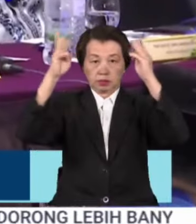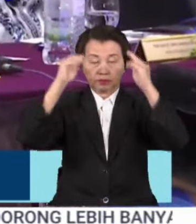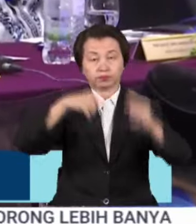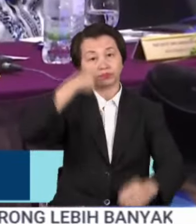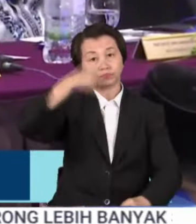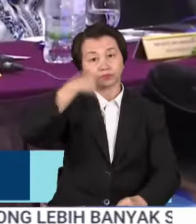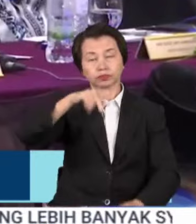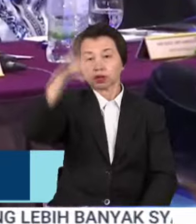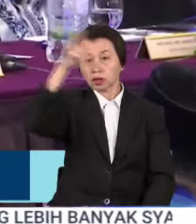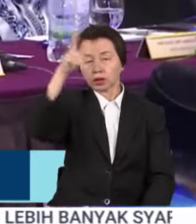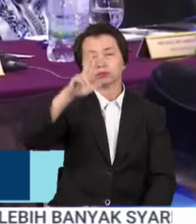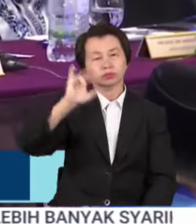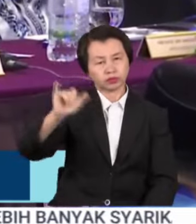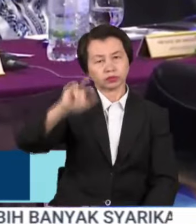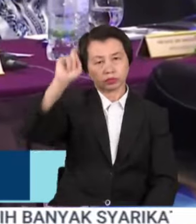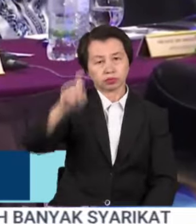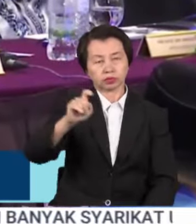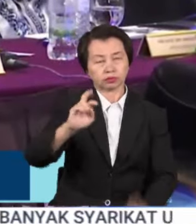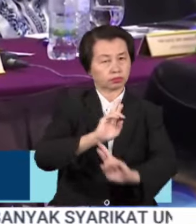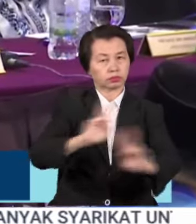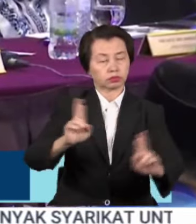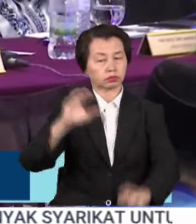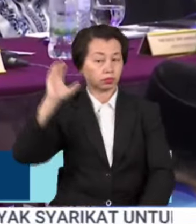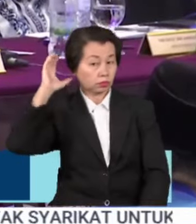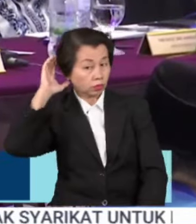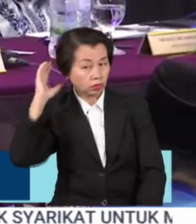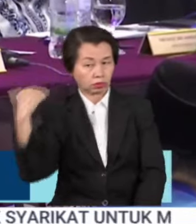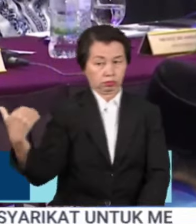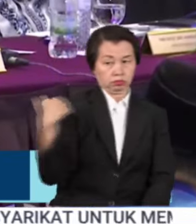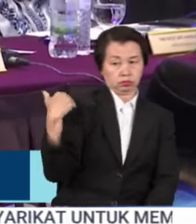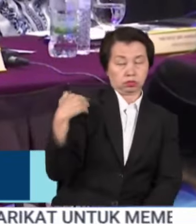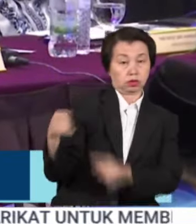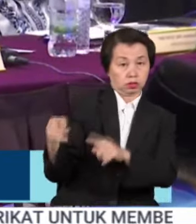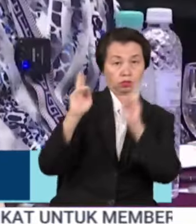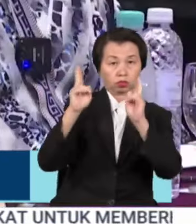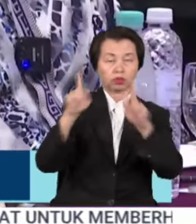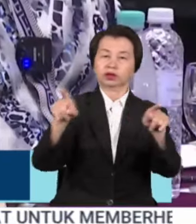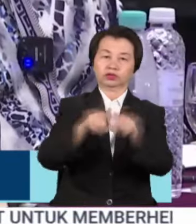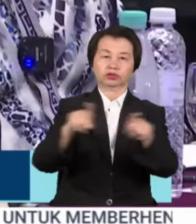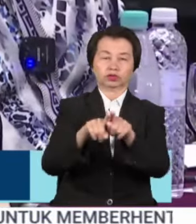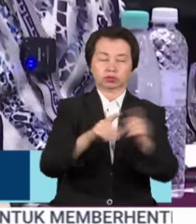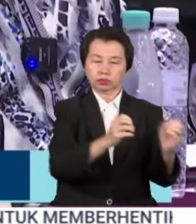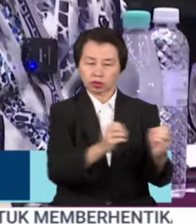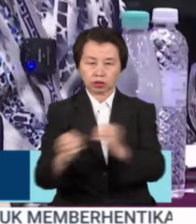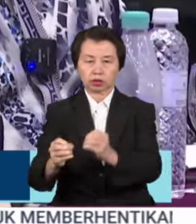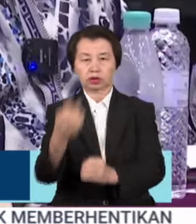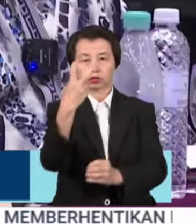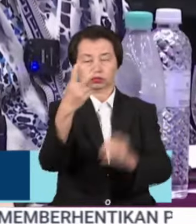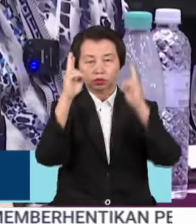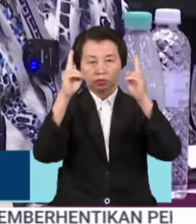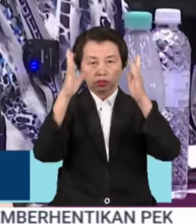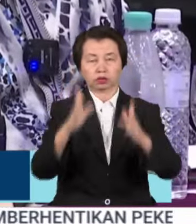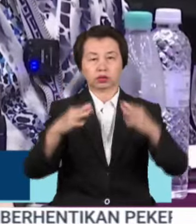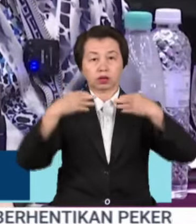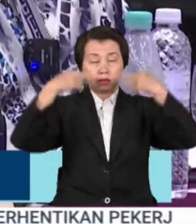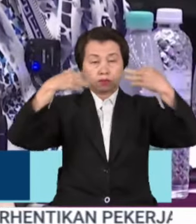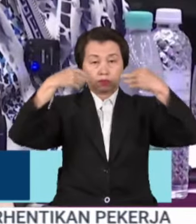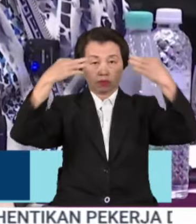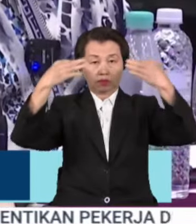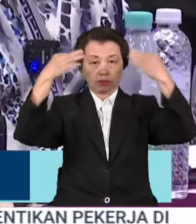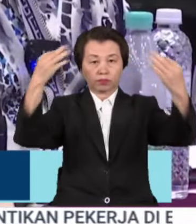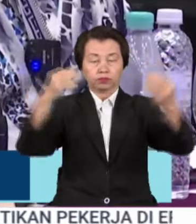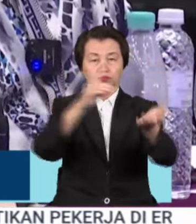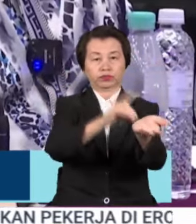menyatakan kerajaan juga harus bersedia untuk mendengar teguran itu sebagaimana yang dianjurkan dua ulama terkenal iaitu